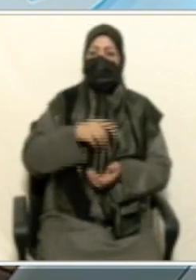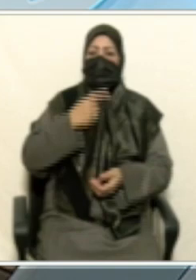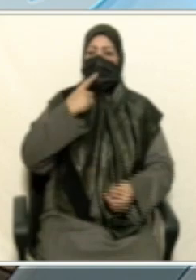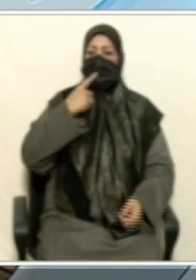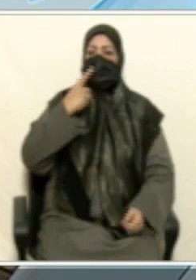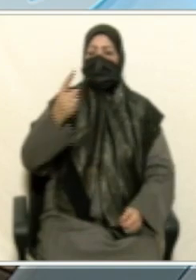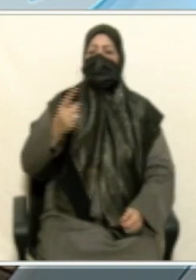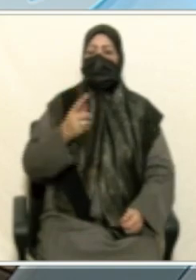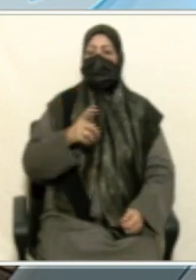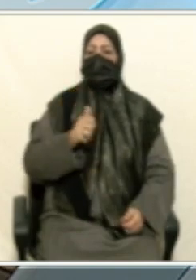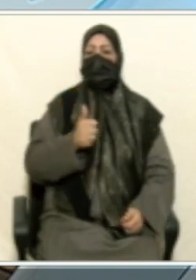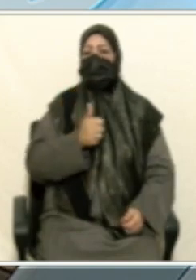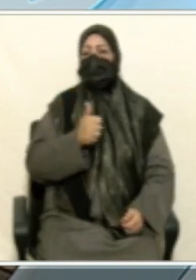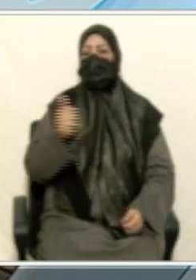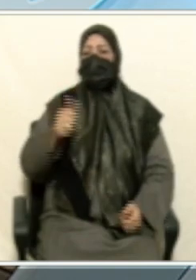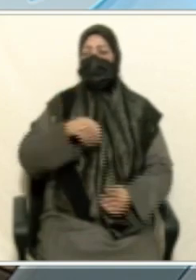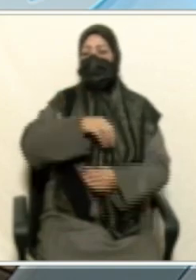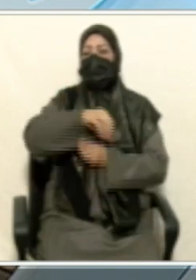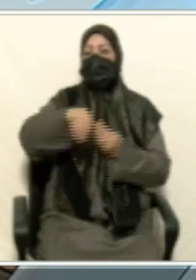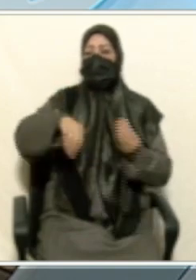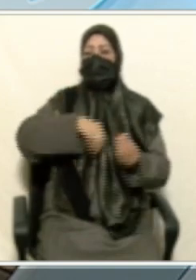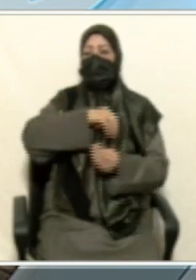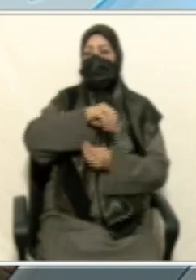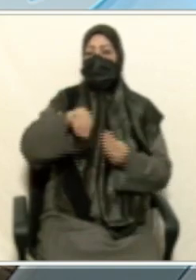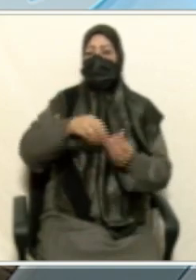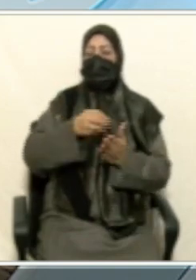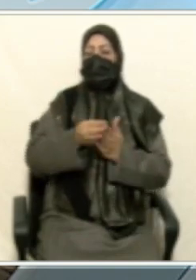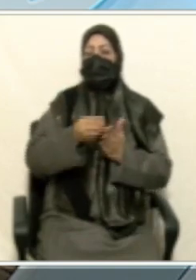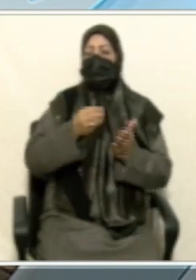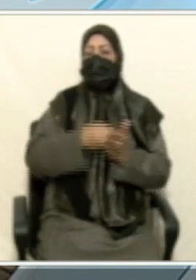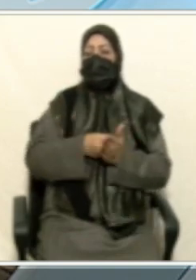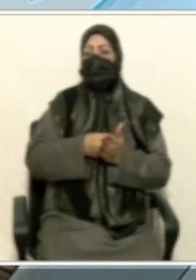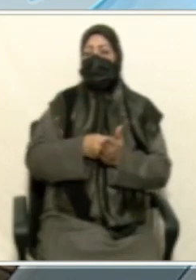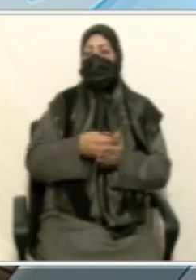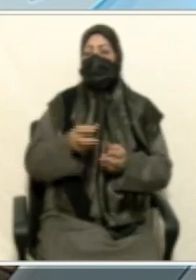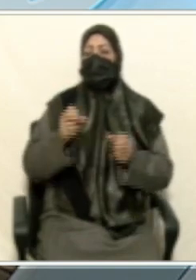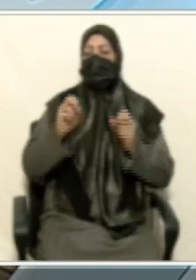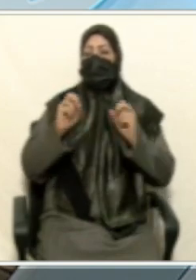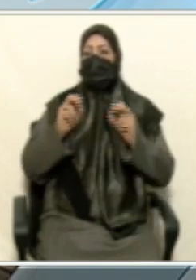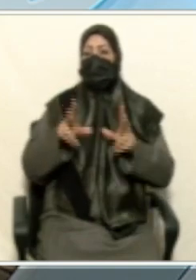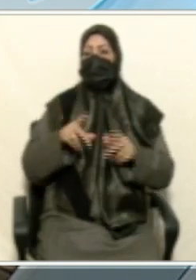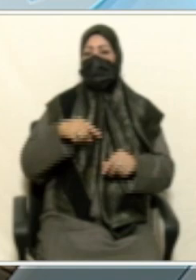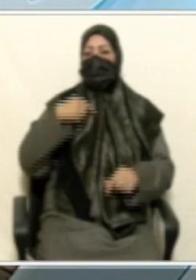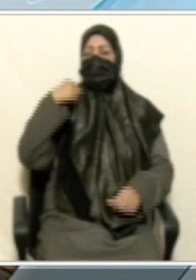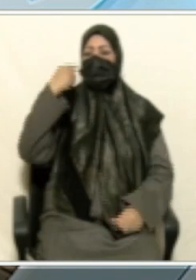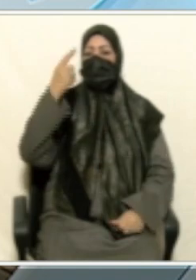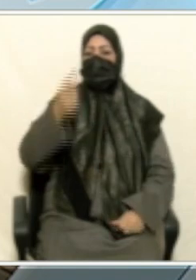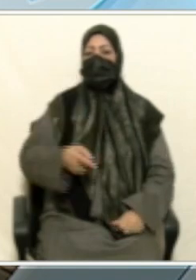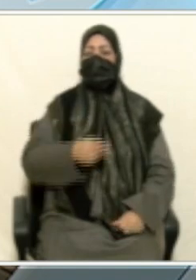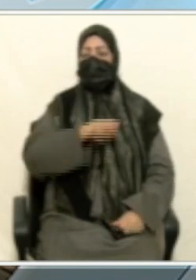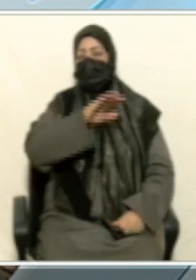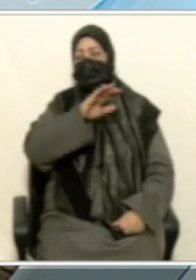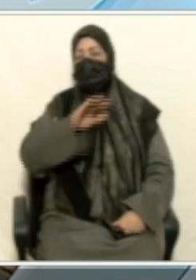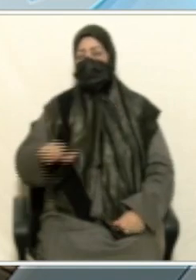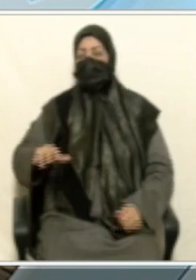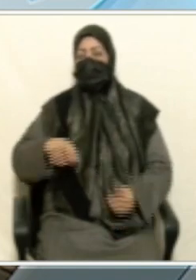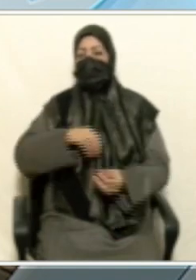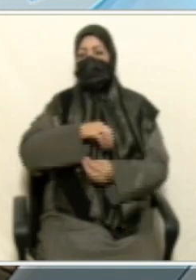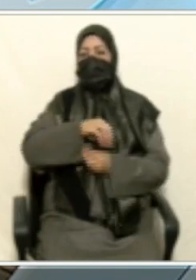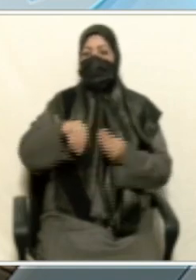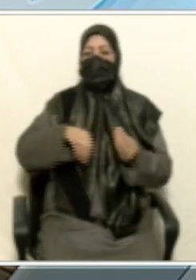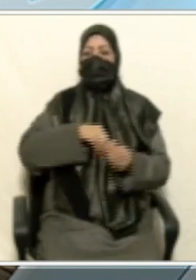فمنع من ذلك، واتفقوا على أن يأتي من عام قابل، فأتى في العام الذي سمي بعمرة